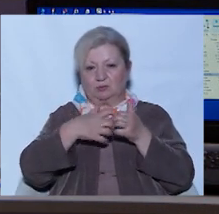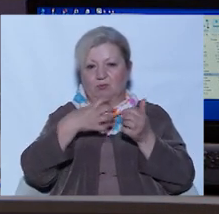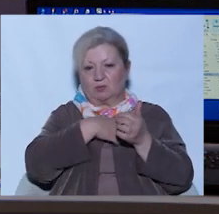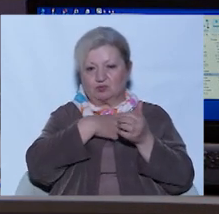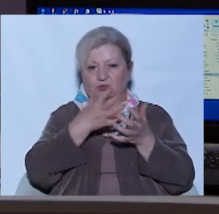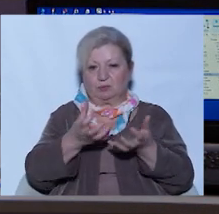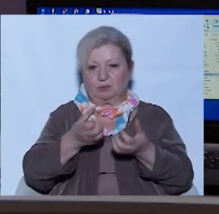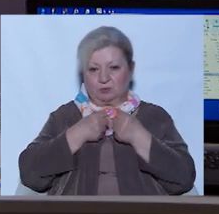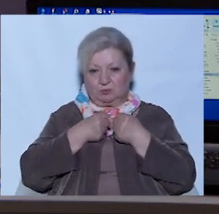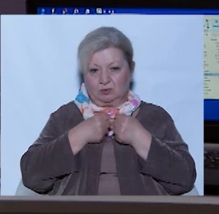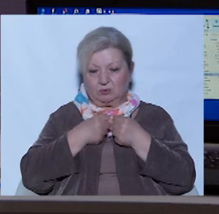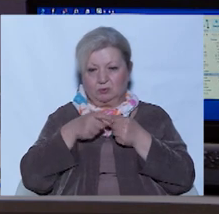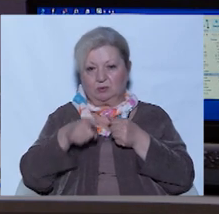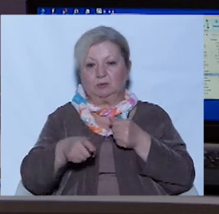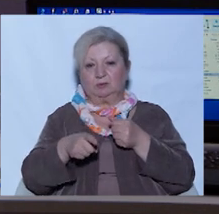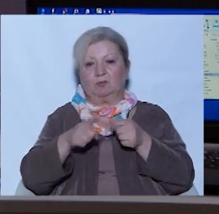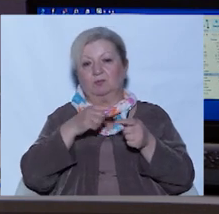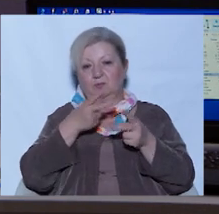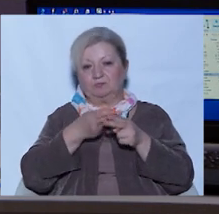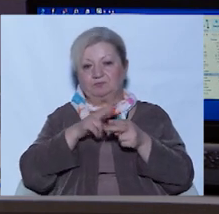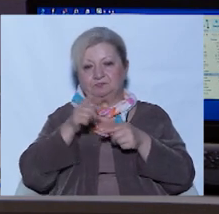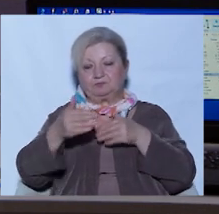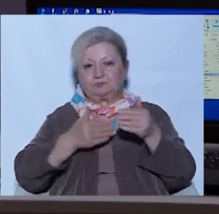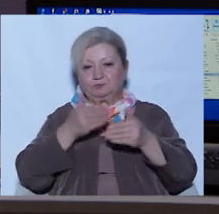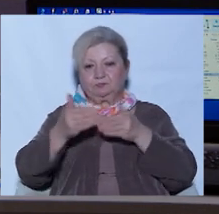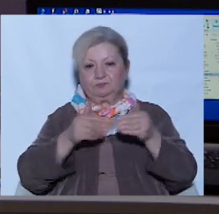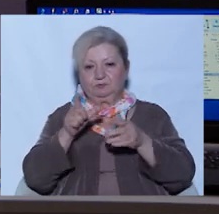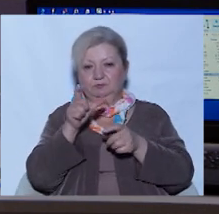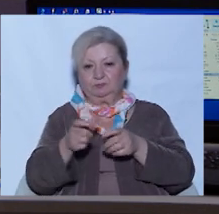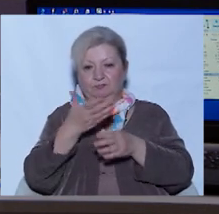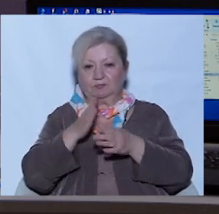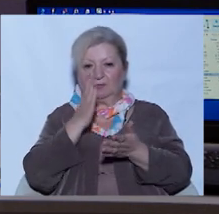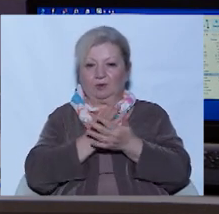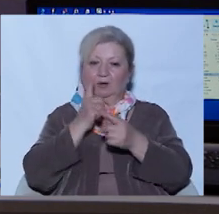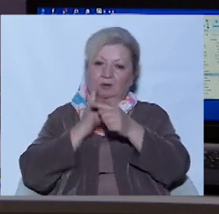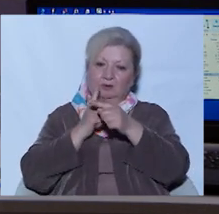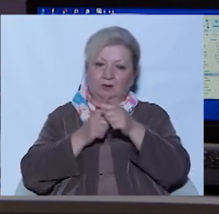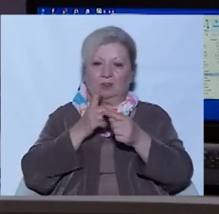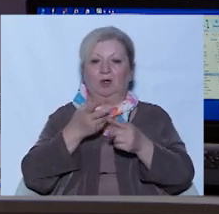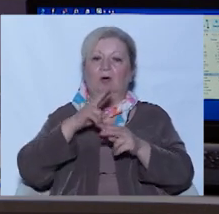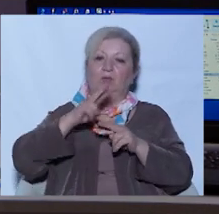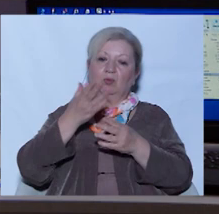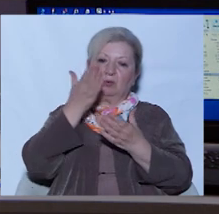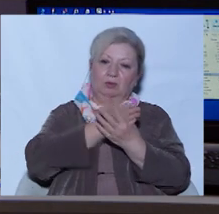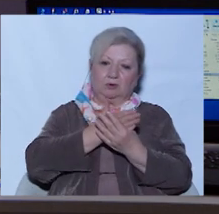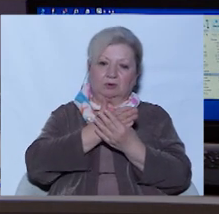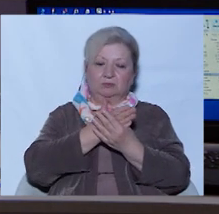ავიღებთ, გამოგვივა ნულის ტოლი, იმიტომ რომ პერიოდის განმავლობაში ნაწილი არის დადებითი, მეორე ნაწილი ზუსტად